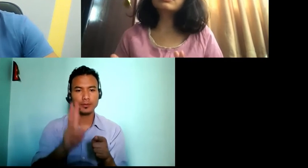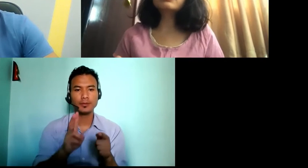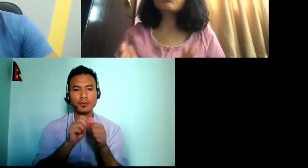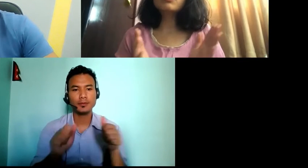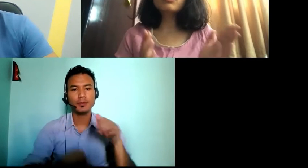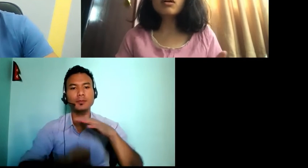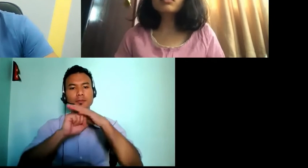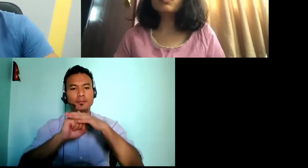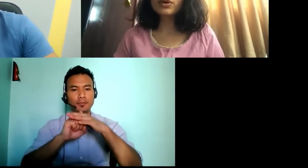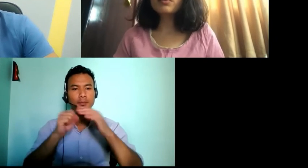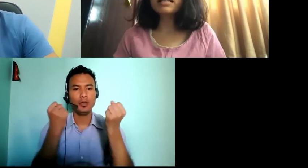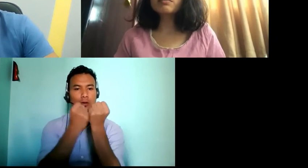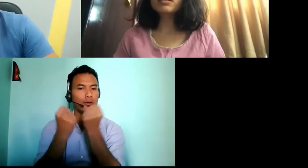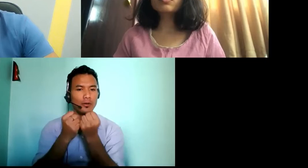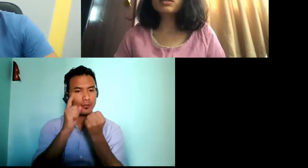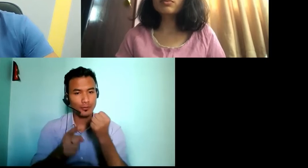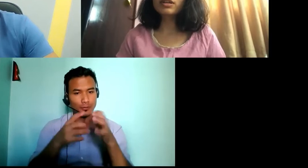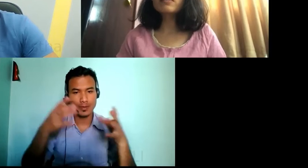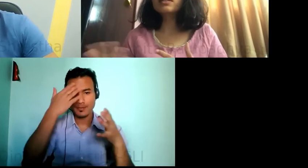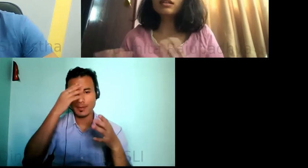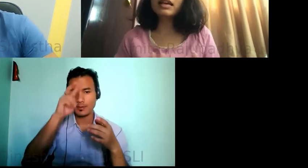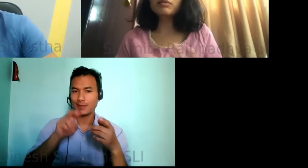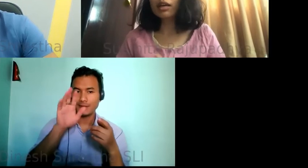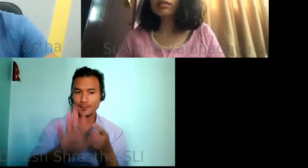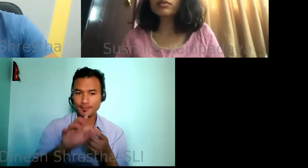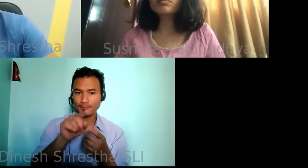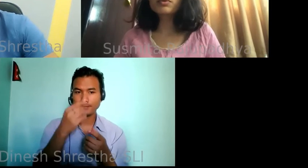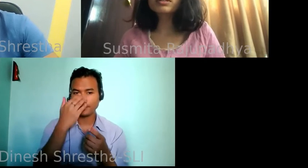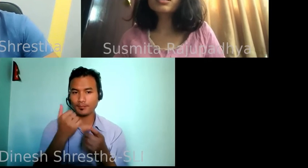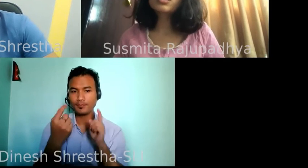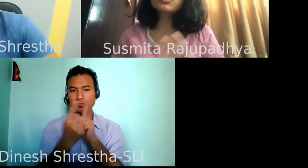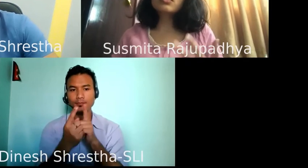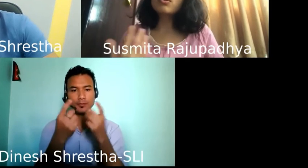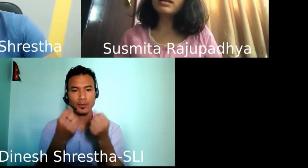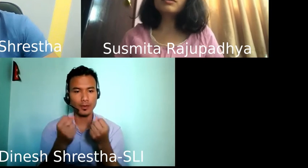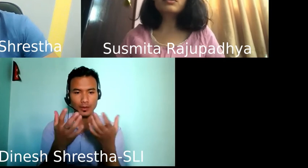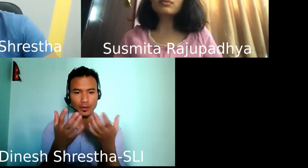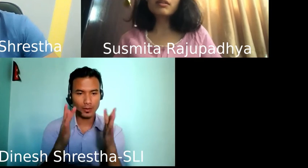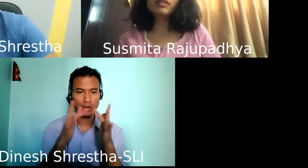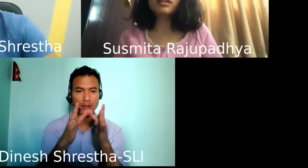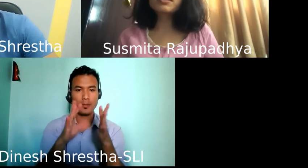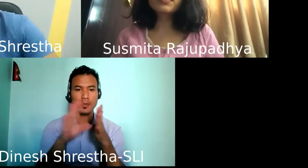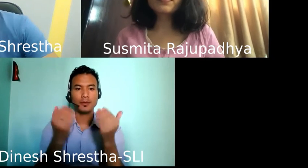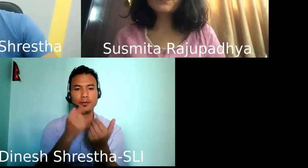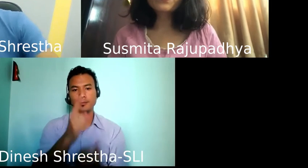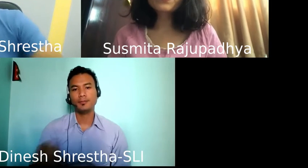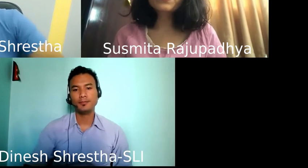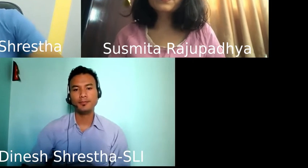चाहिँ अहिले चाहिँ अब यो लकडाउन भयो, पेन्डेमिक सिचुएसन भयो, होइन, फिजिकली हामी भेट हुनु पाउँदैन, सो अनलाइनको थ्रु नै गरिरहेको